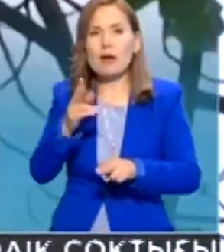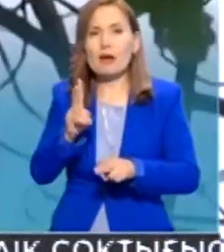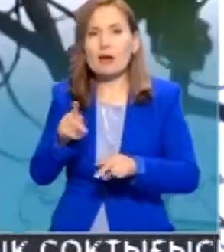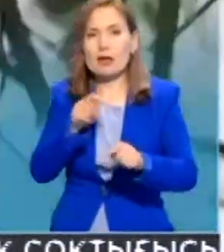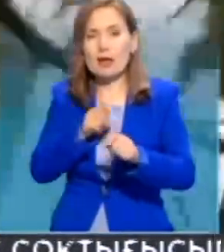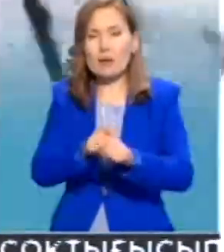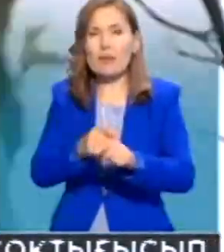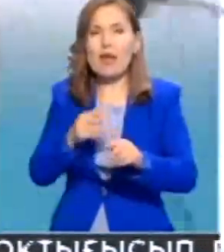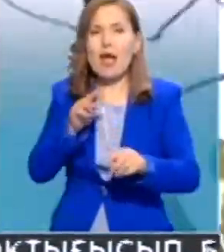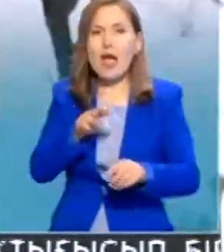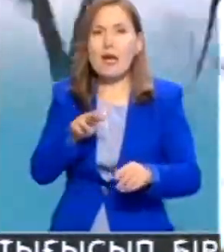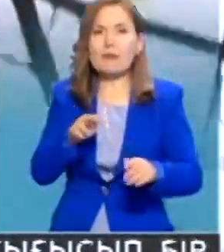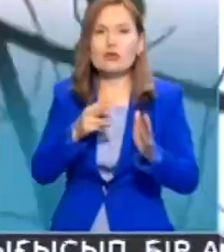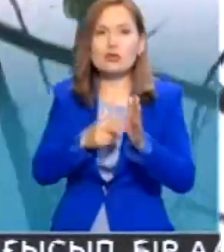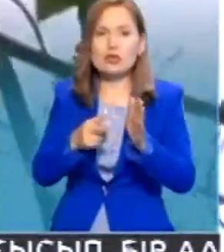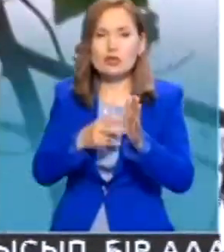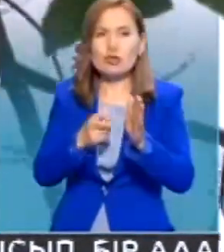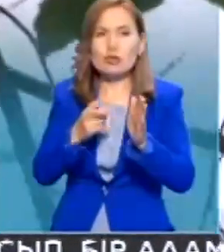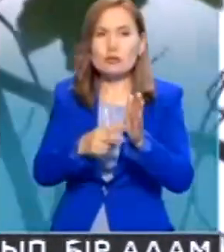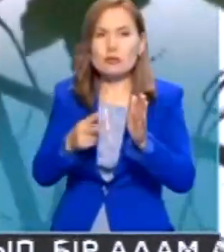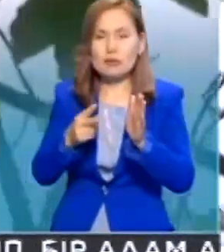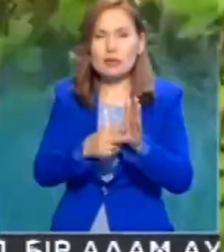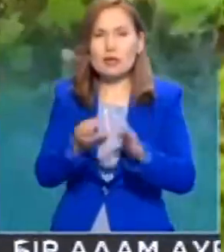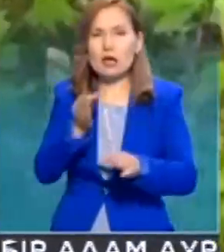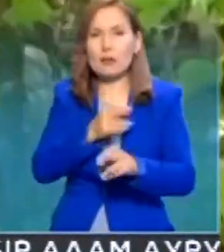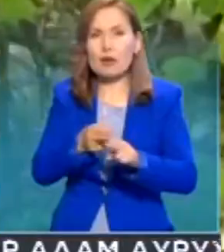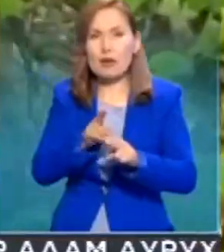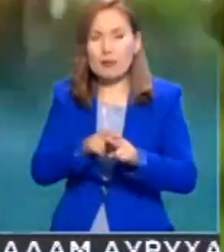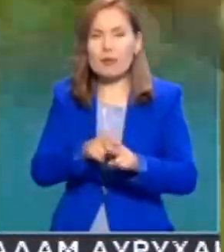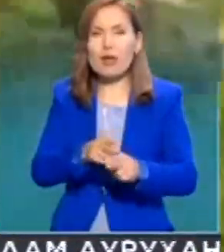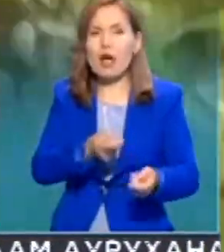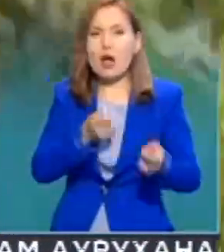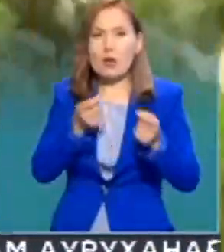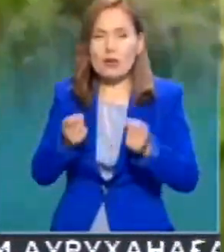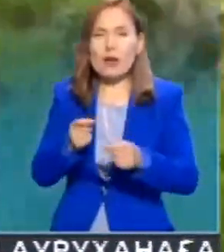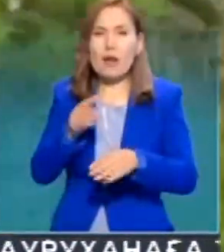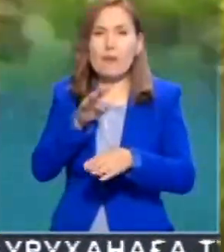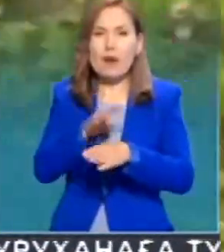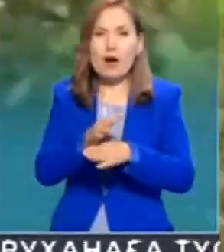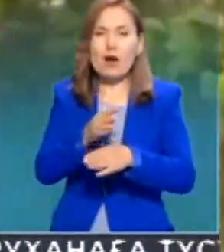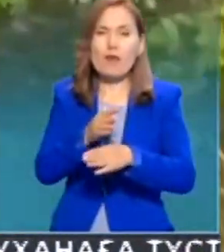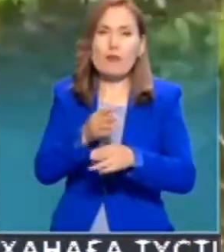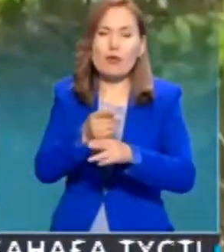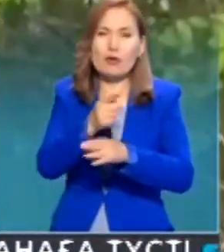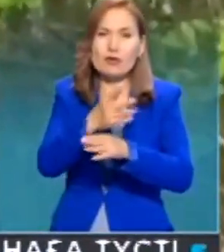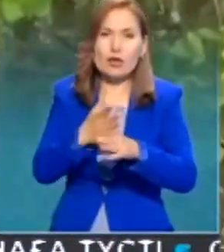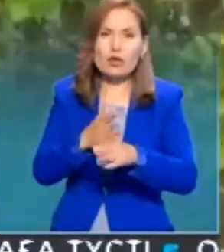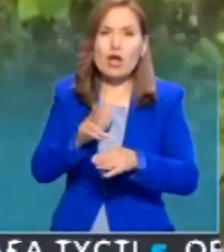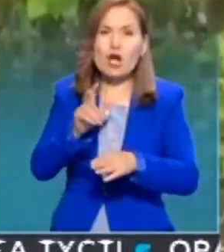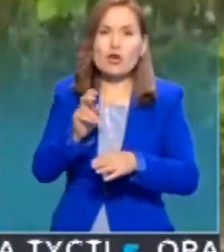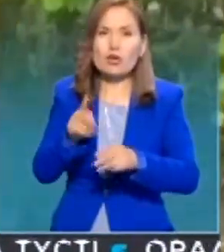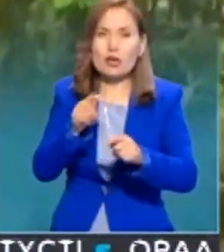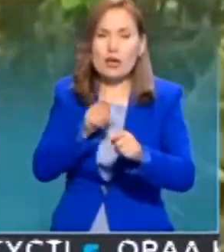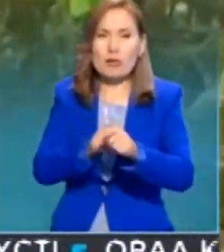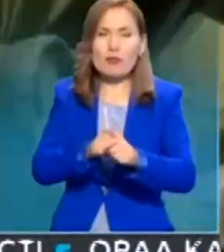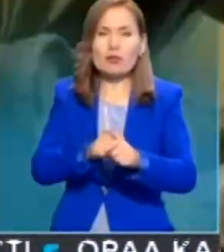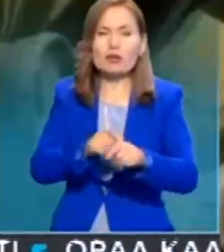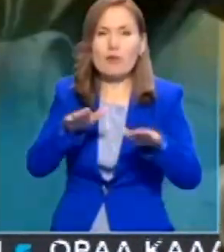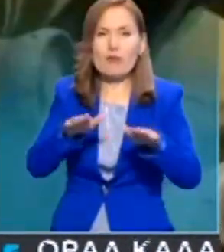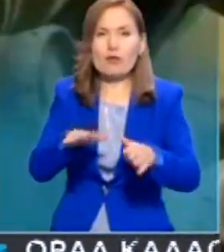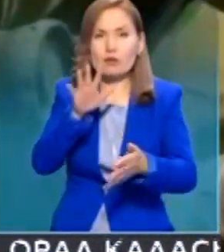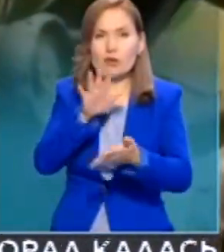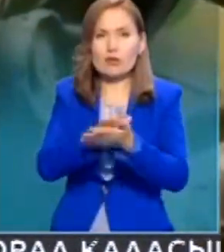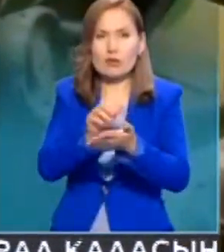жететін M777 гаубицаларын қолданып жатыр. Ал енді жеткізілуі мүмкін артиллериялық қондырғы 300 шақырым жердегі нысанды жоялады.